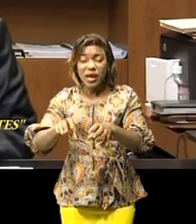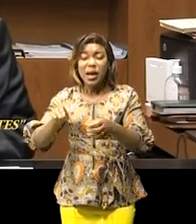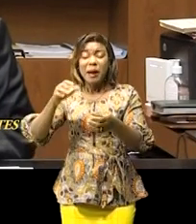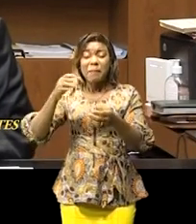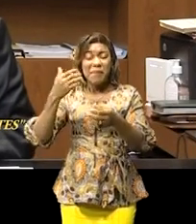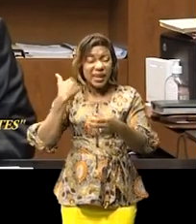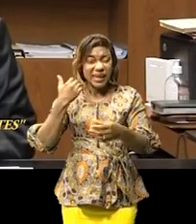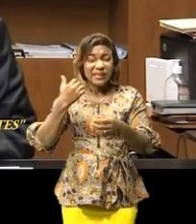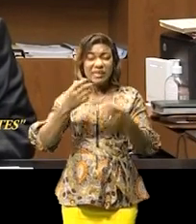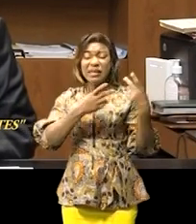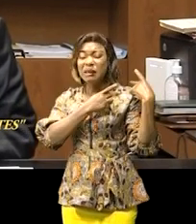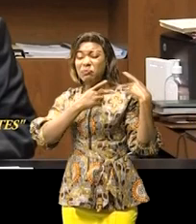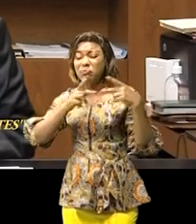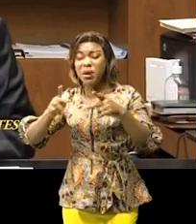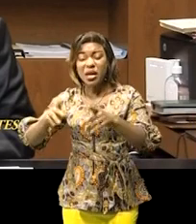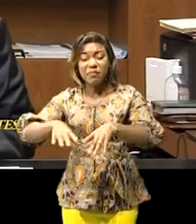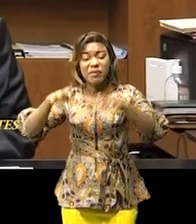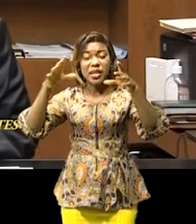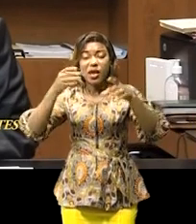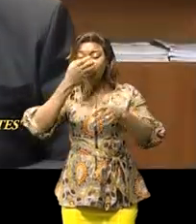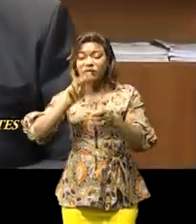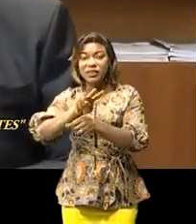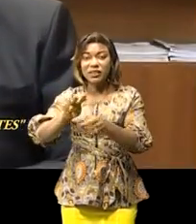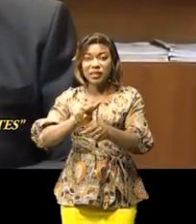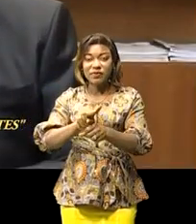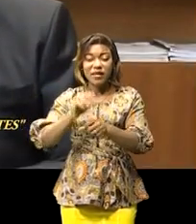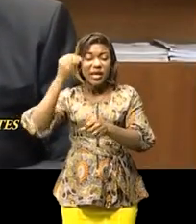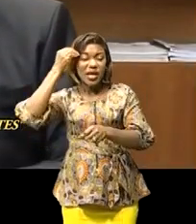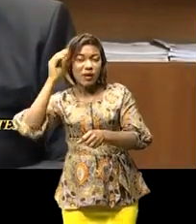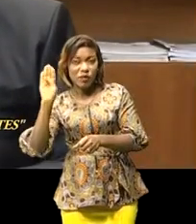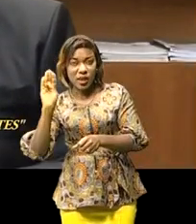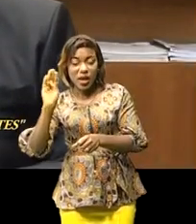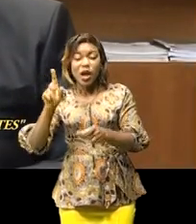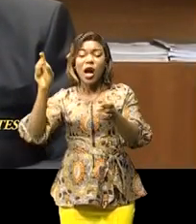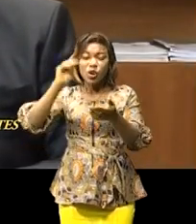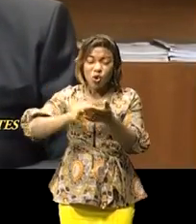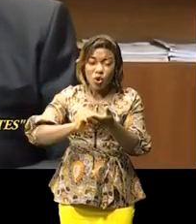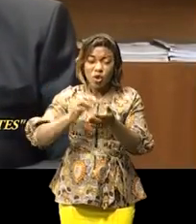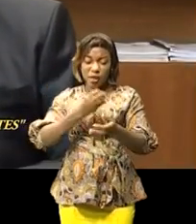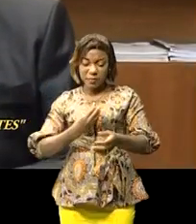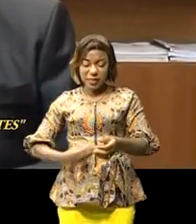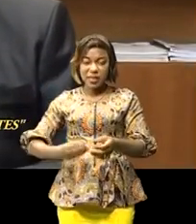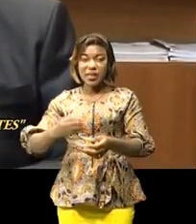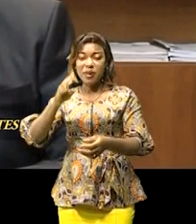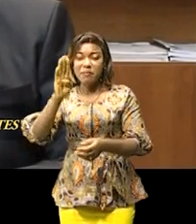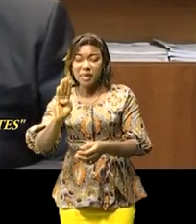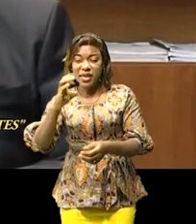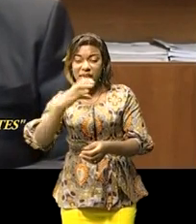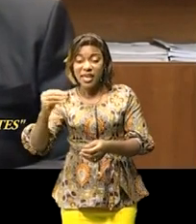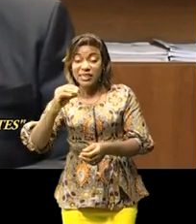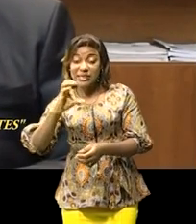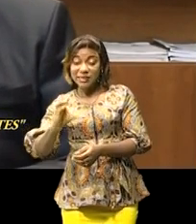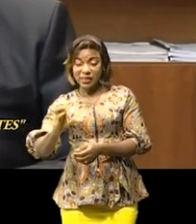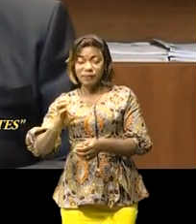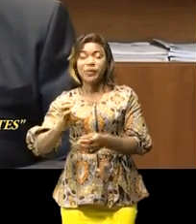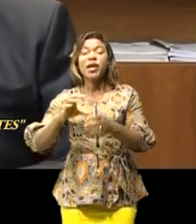les maladies à virus Ebola, la COVID-19, et le virus des hépatites B et C, pour ne citer que cela. Un effort mondial